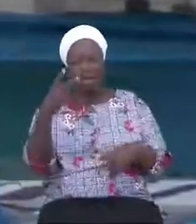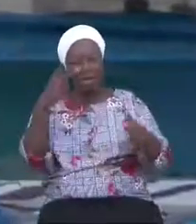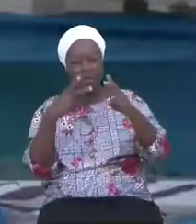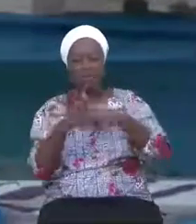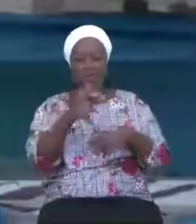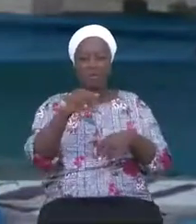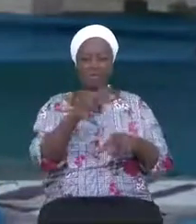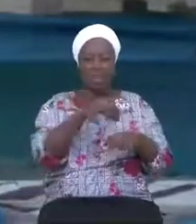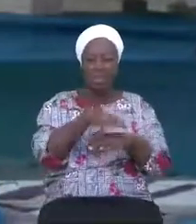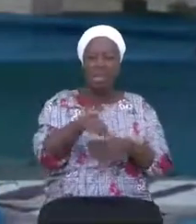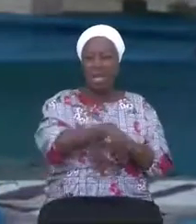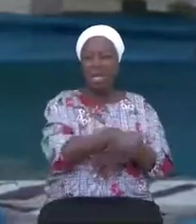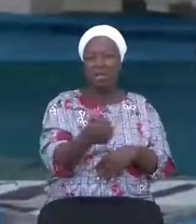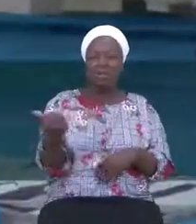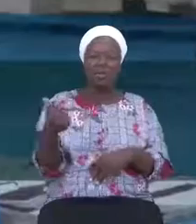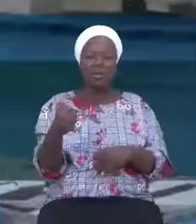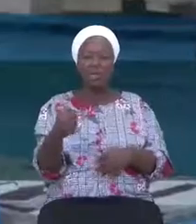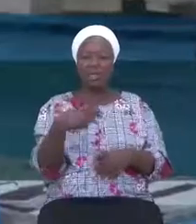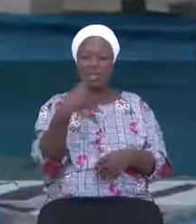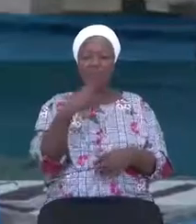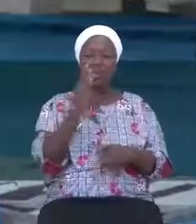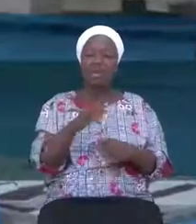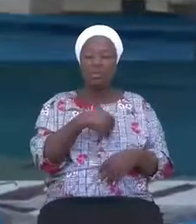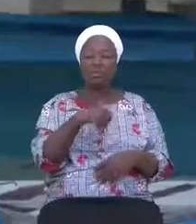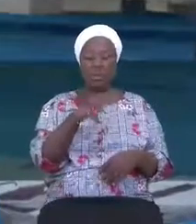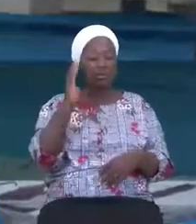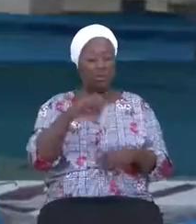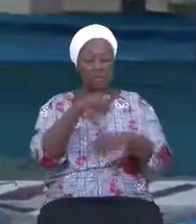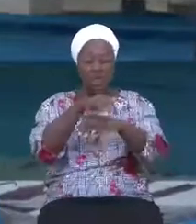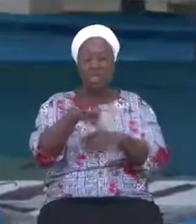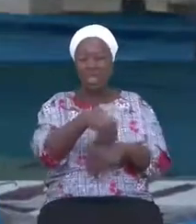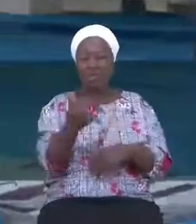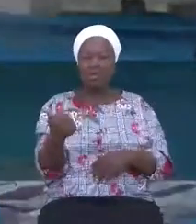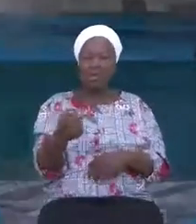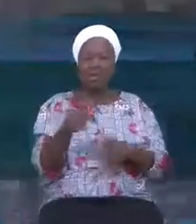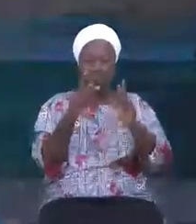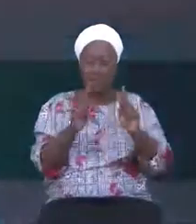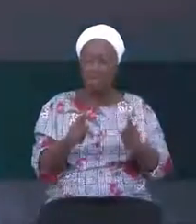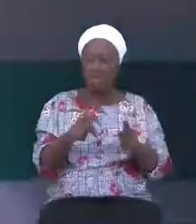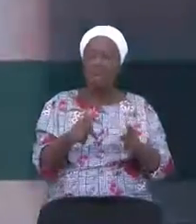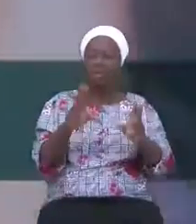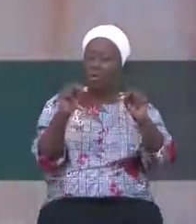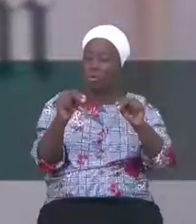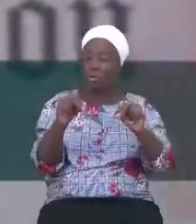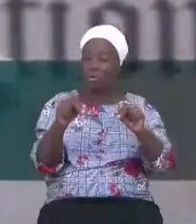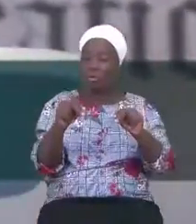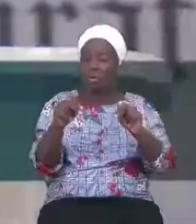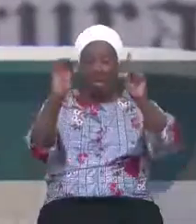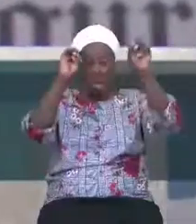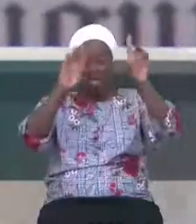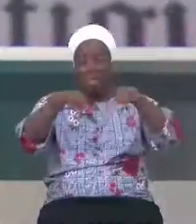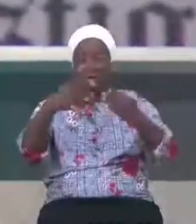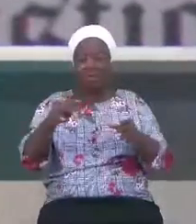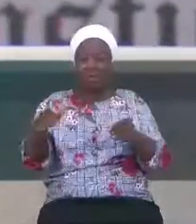après, pour envoyer un autre prédicateur, pour envoyer un autre fondateur, pas du tout. Il a donné le plein